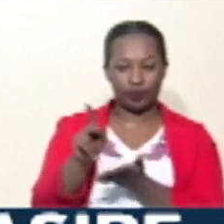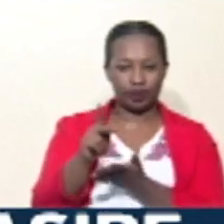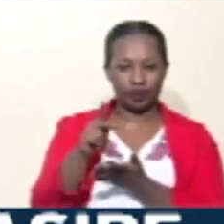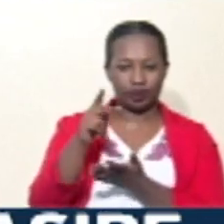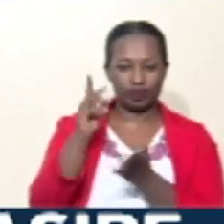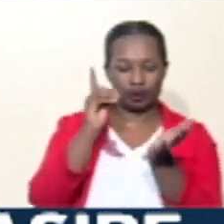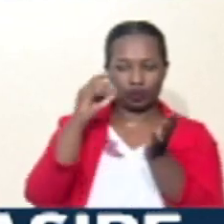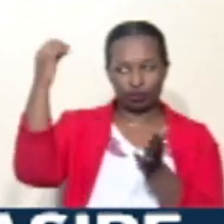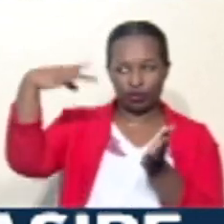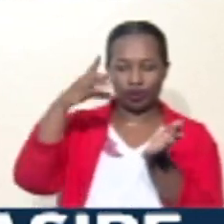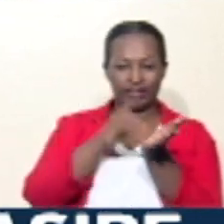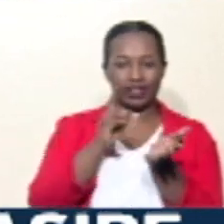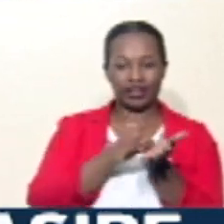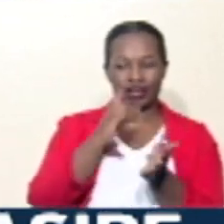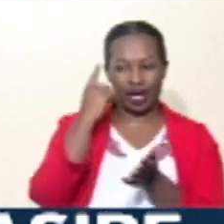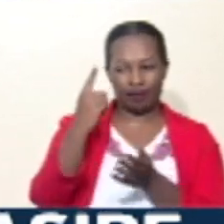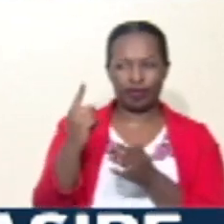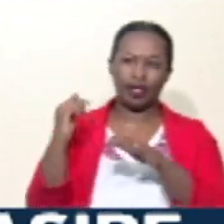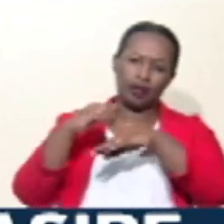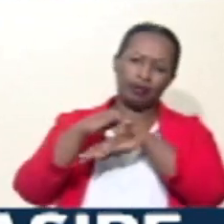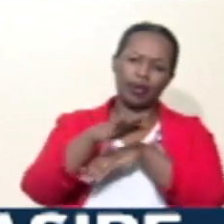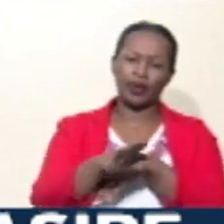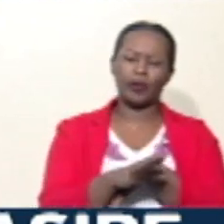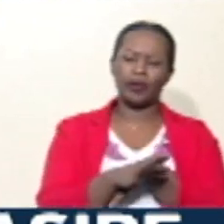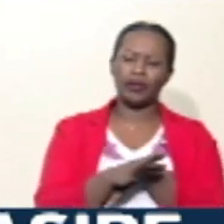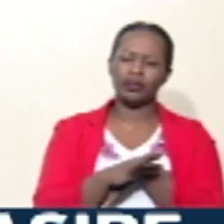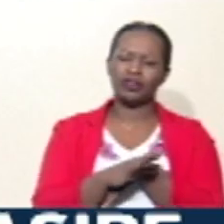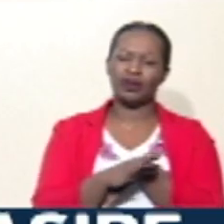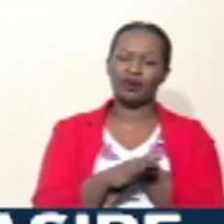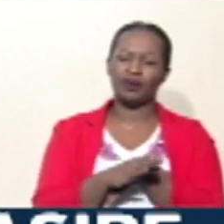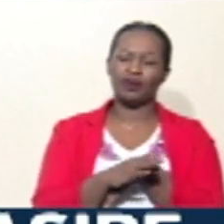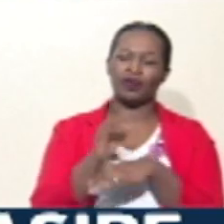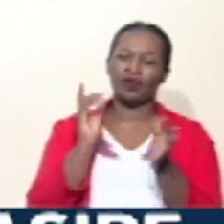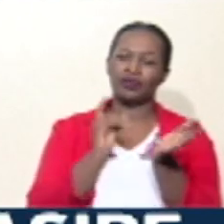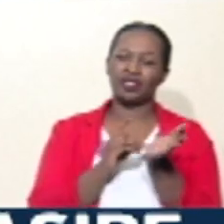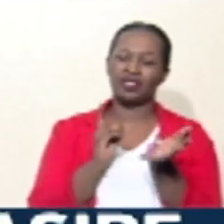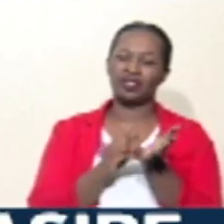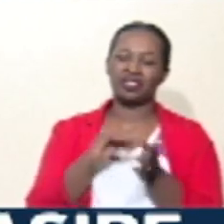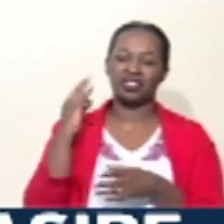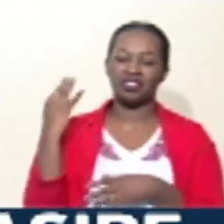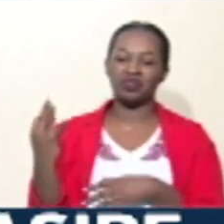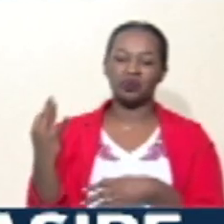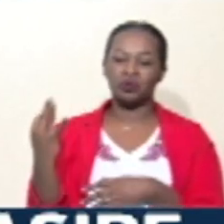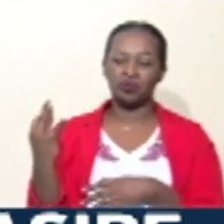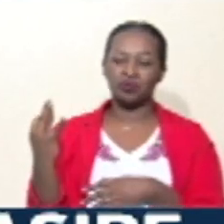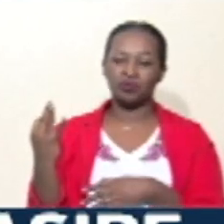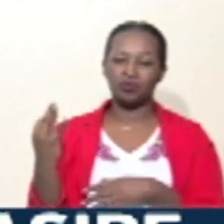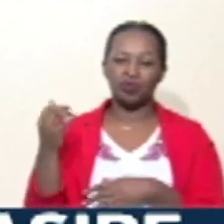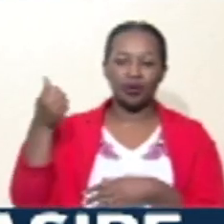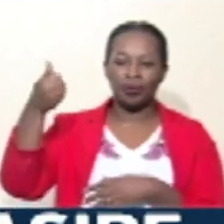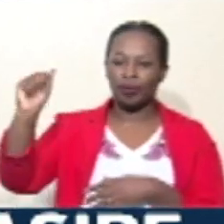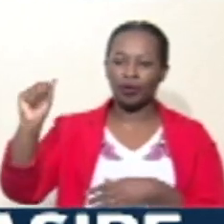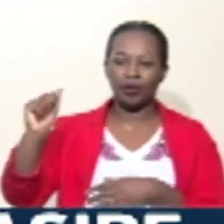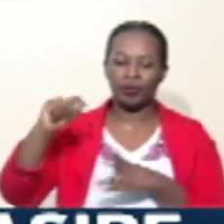nko ku itariki ya mbere bakawunyoherereza nko ku itariki nk'eshatu, ubwo ntago